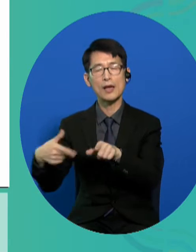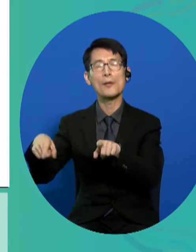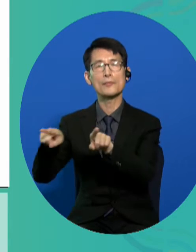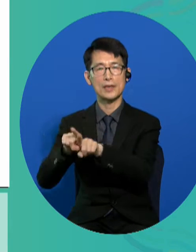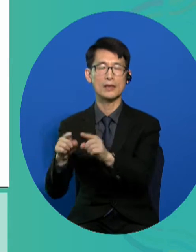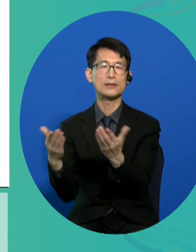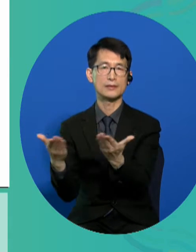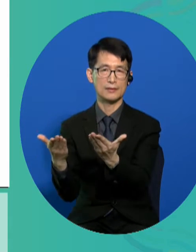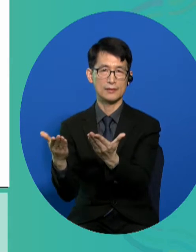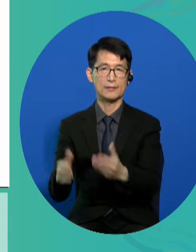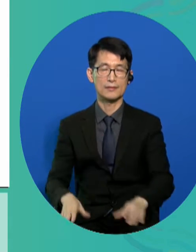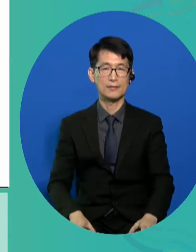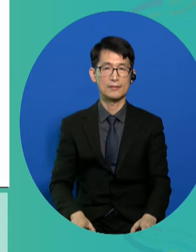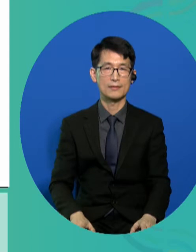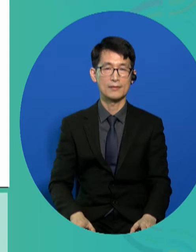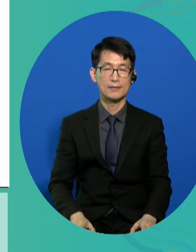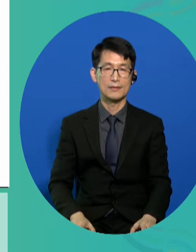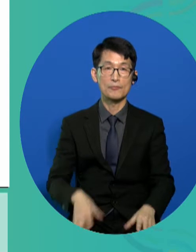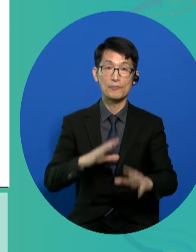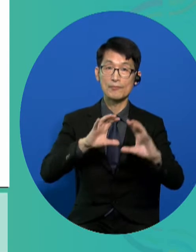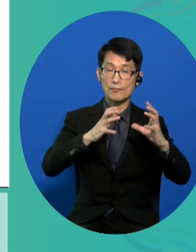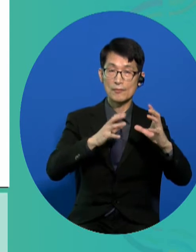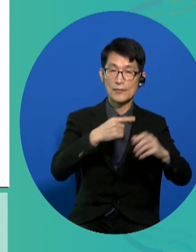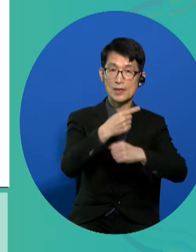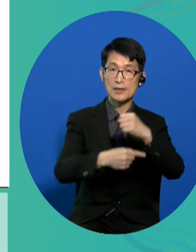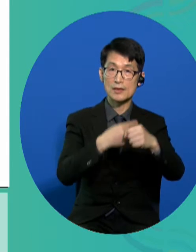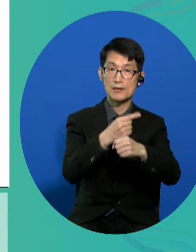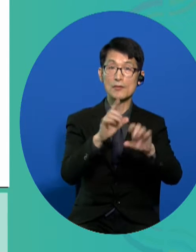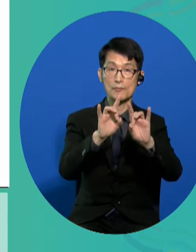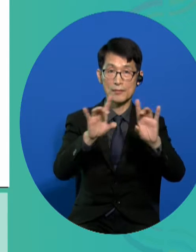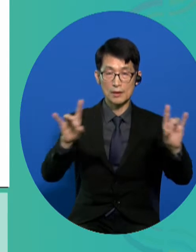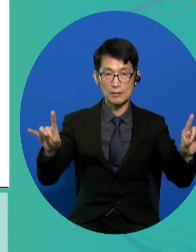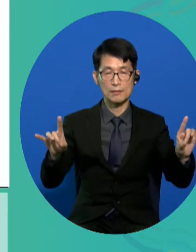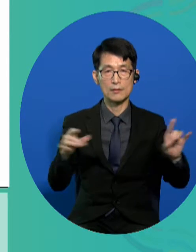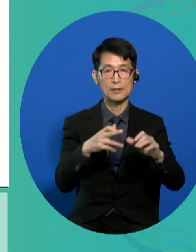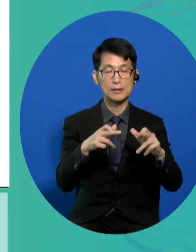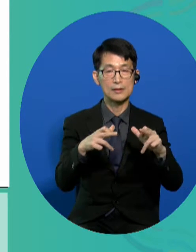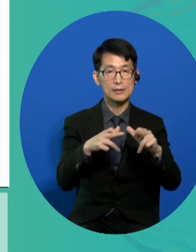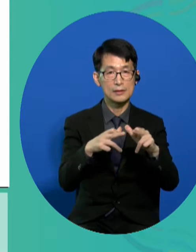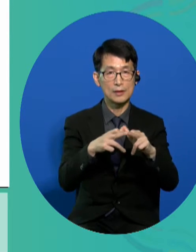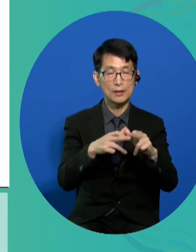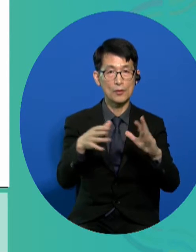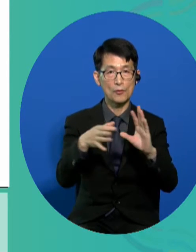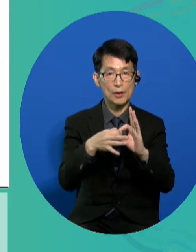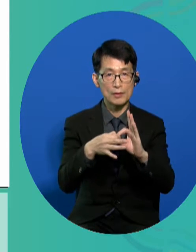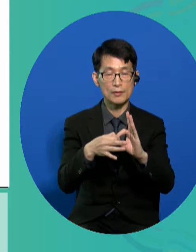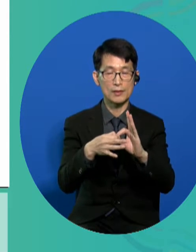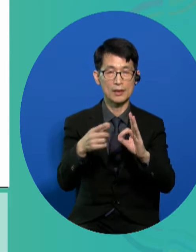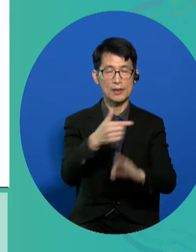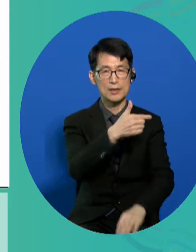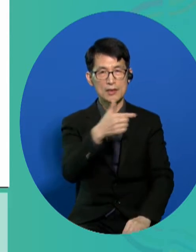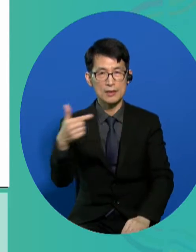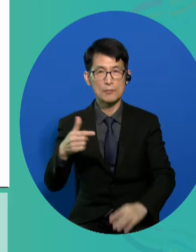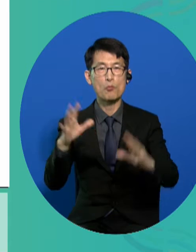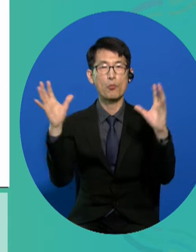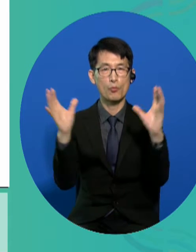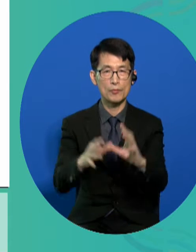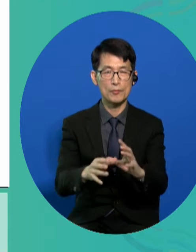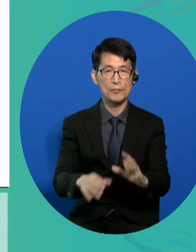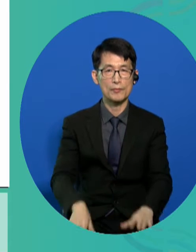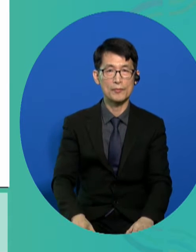우리는 매년 세계에서 가장 큰 규모의 기술 및 장애 컨퍼런스 중 하나를 개최합니다. Enabling Summit이라고